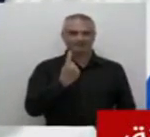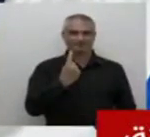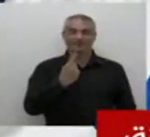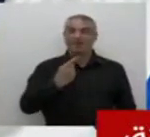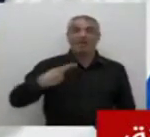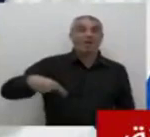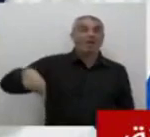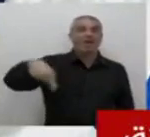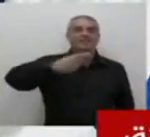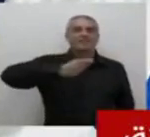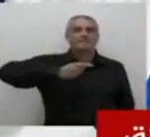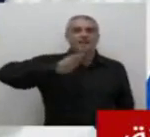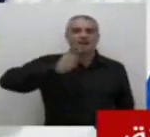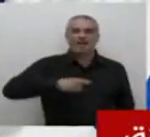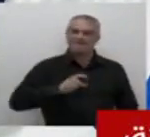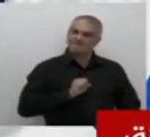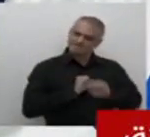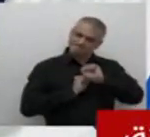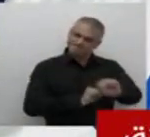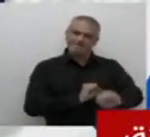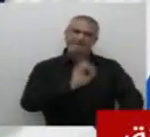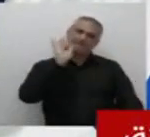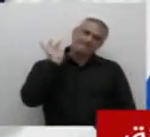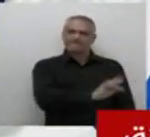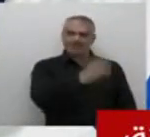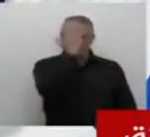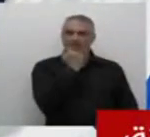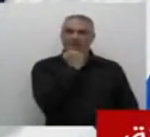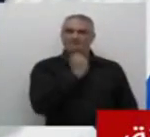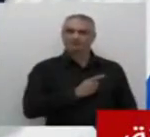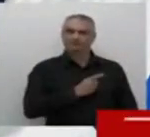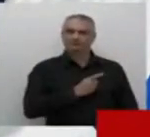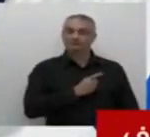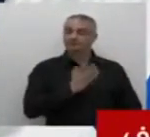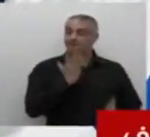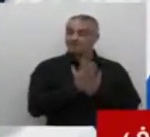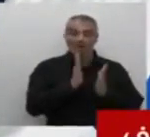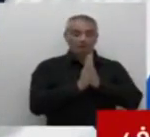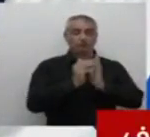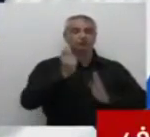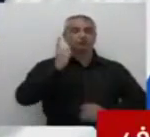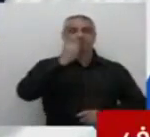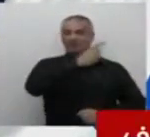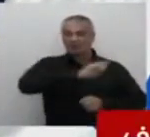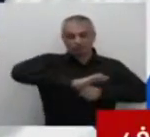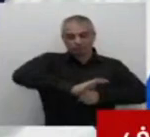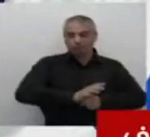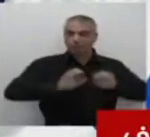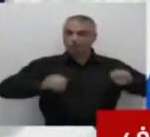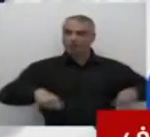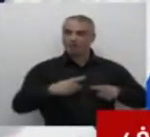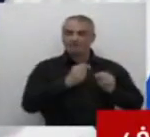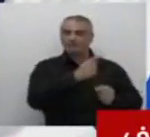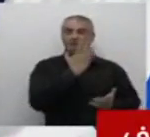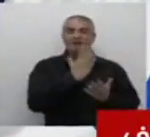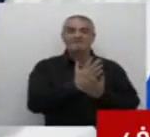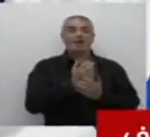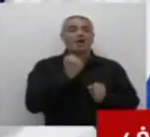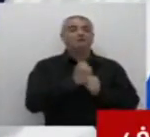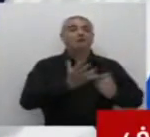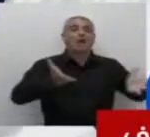دولهم و مستقبل الشرق الاوسط اقول لهم عليكم ان تتجند ضد حماس في